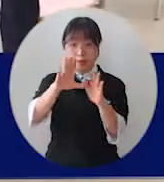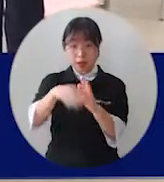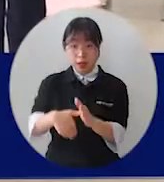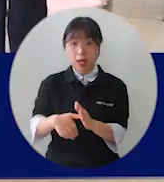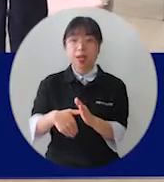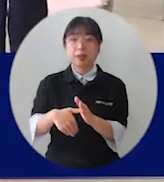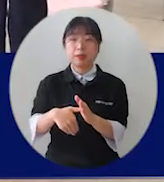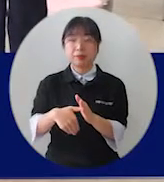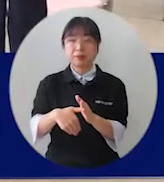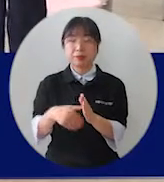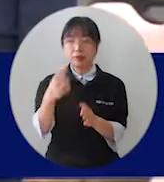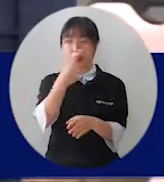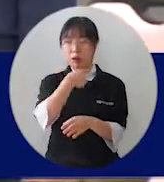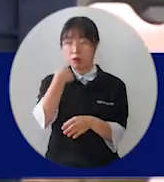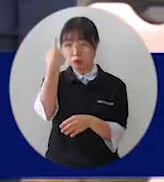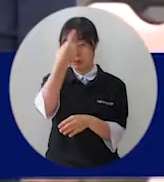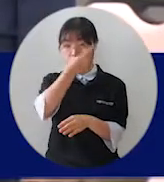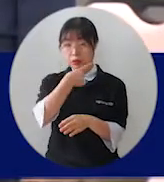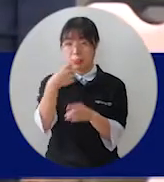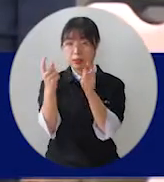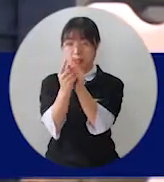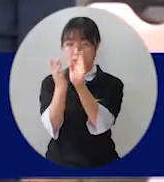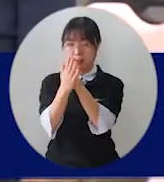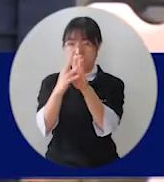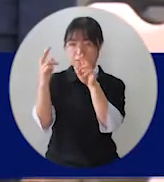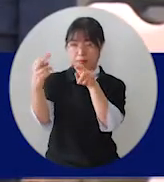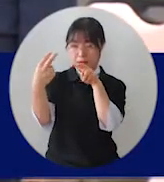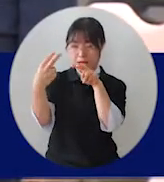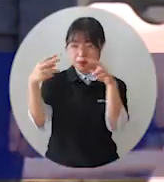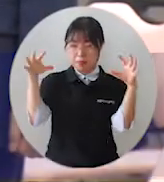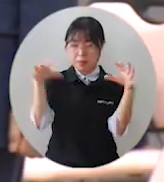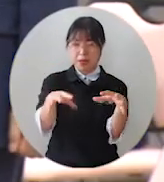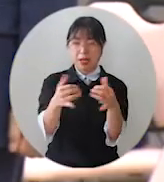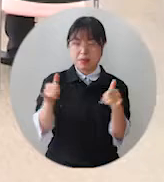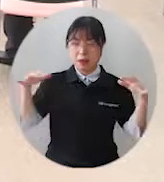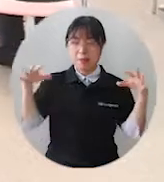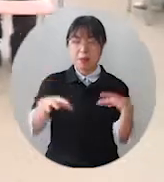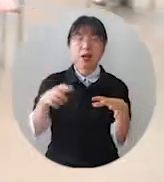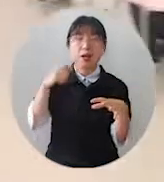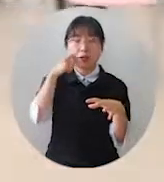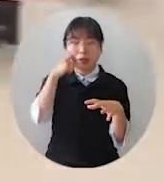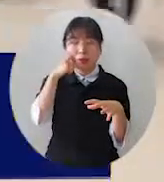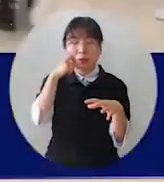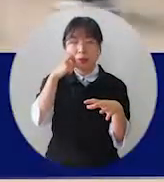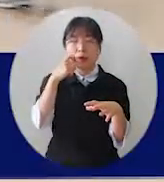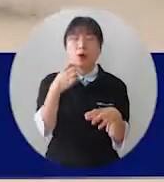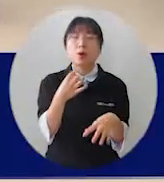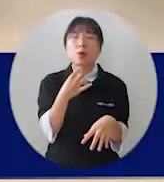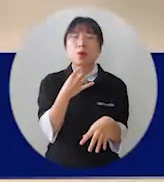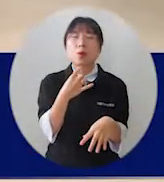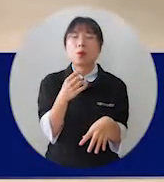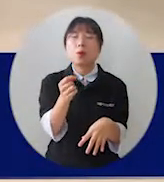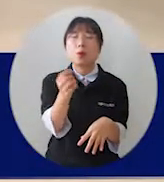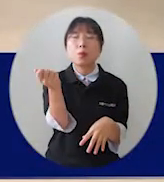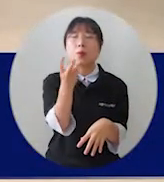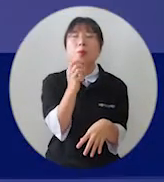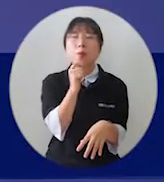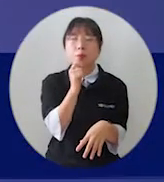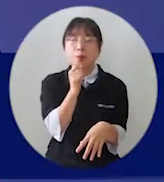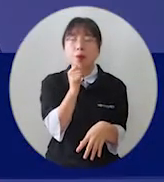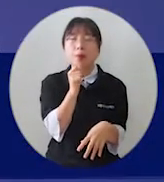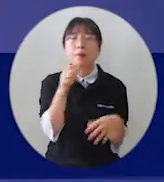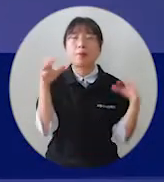9월 1일 의왕시 9월 원래 조회가 비대면 방식으로 개최됐습니다. 이번 원래 조회는